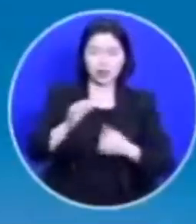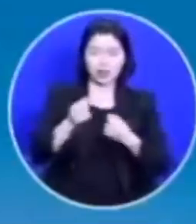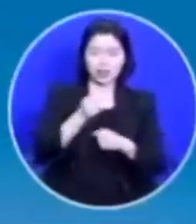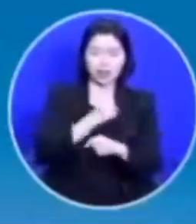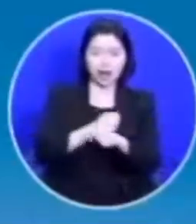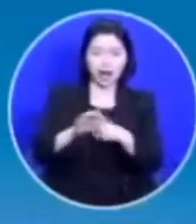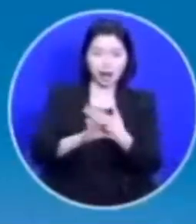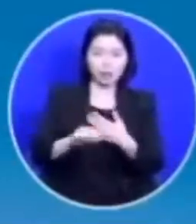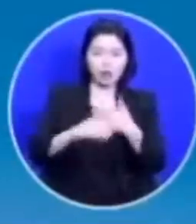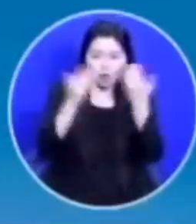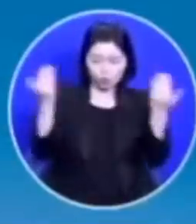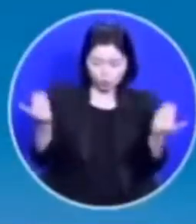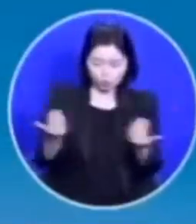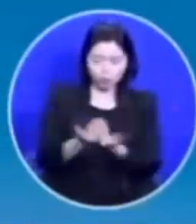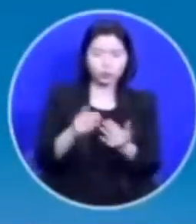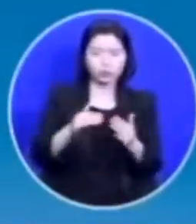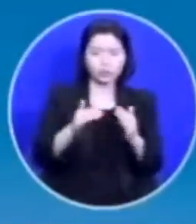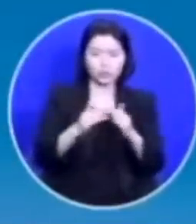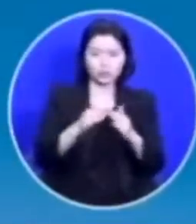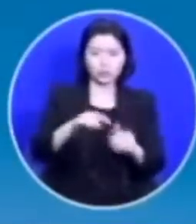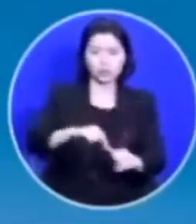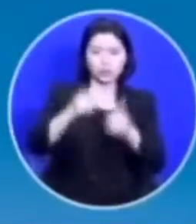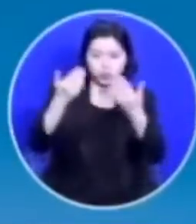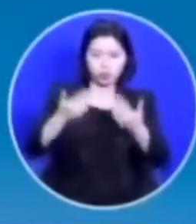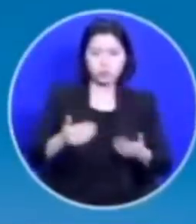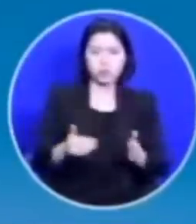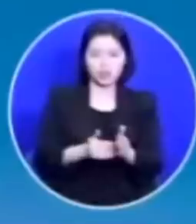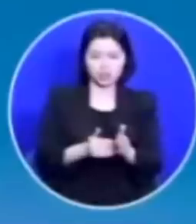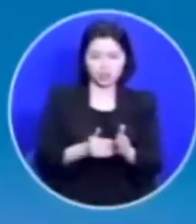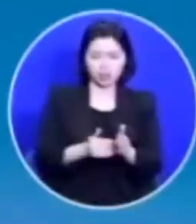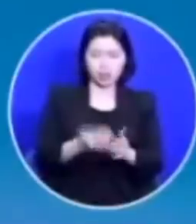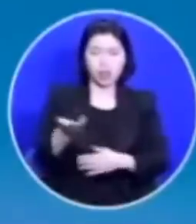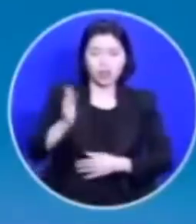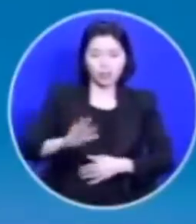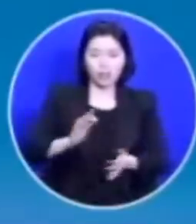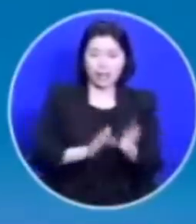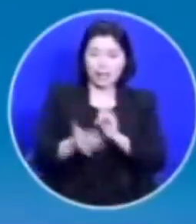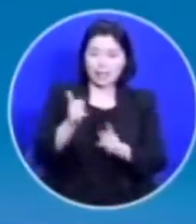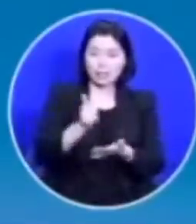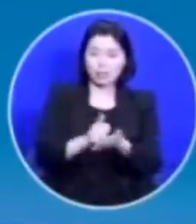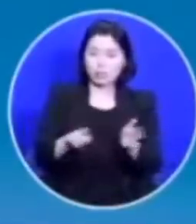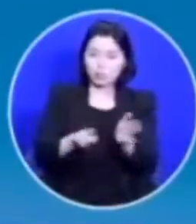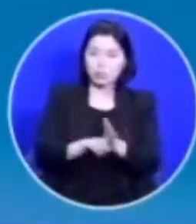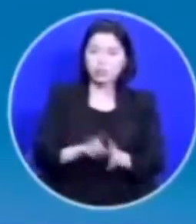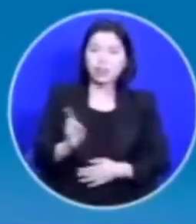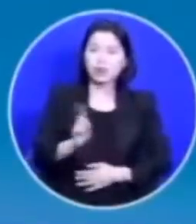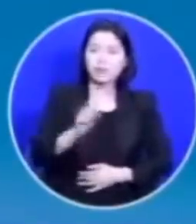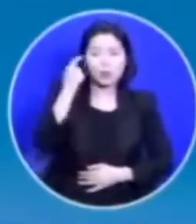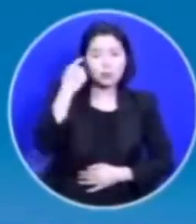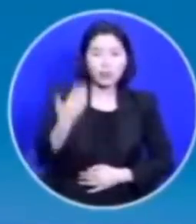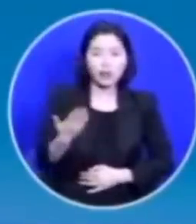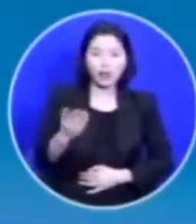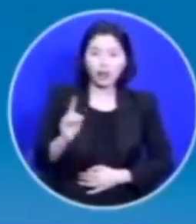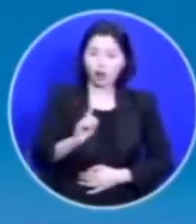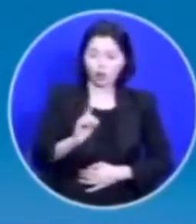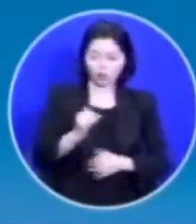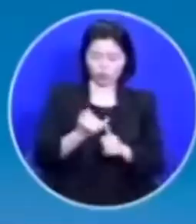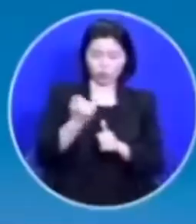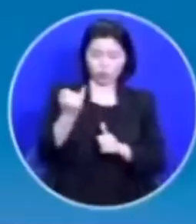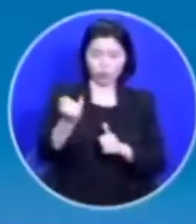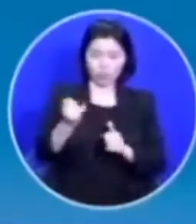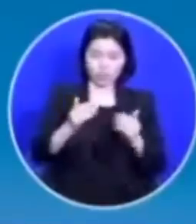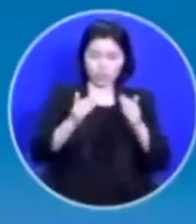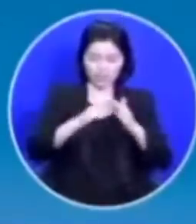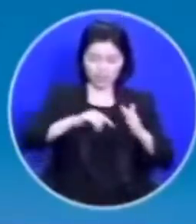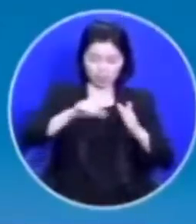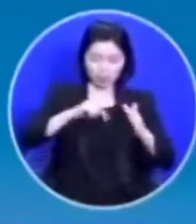구원을 받습니다 터치 예수 믿는다는 게 뭐지 어 어느 부인이 집안에서